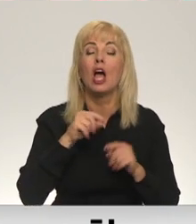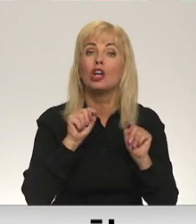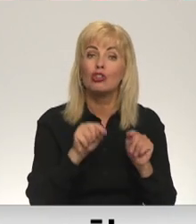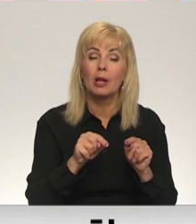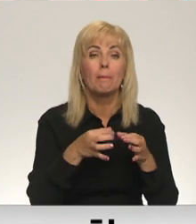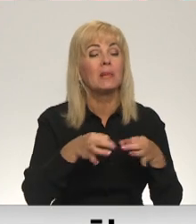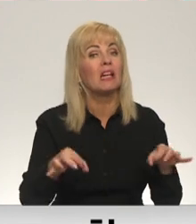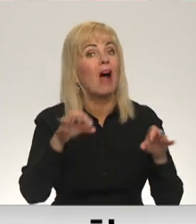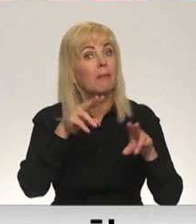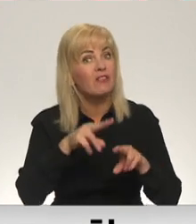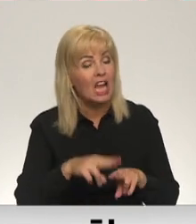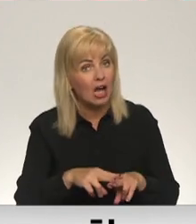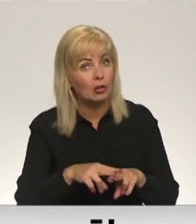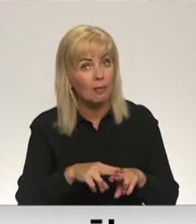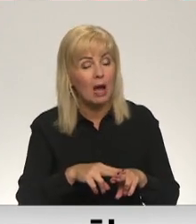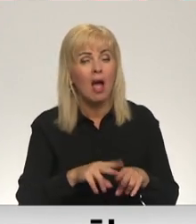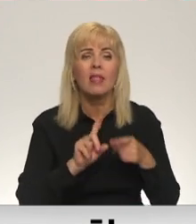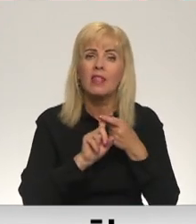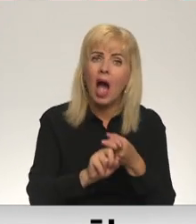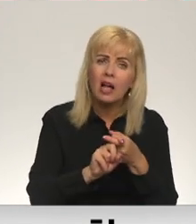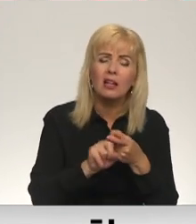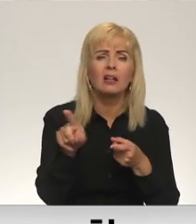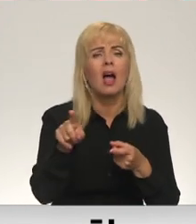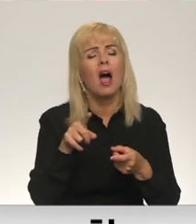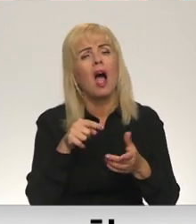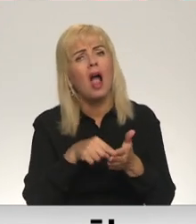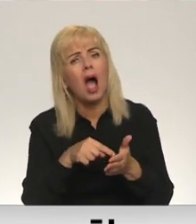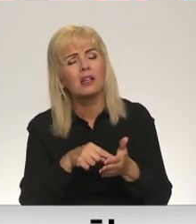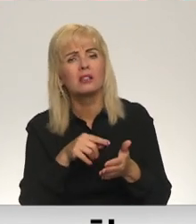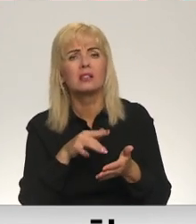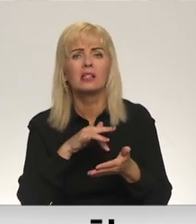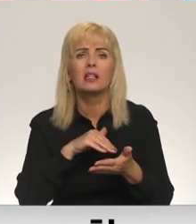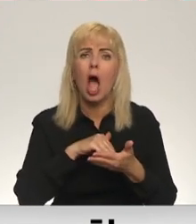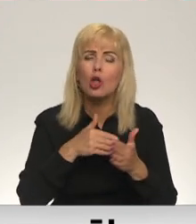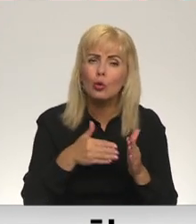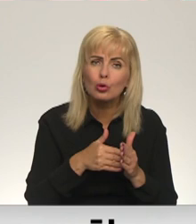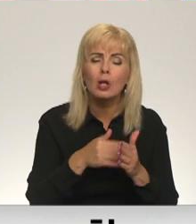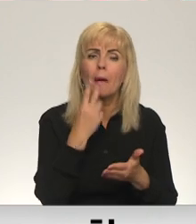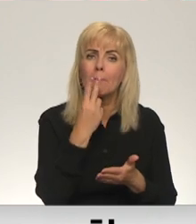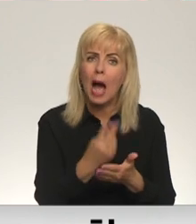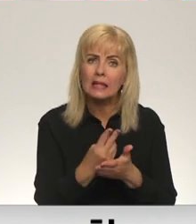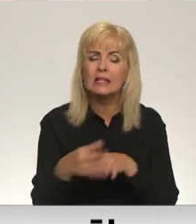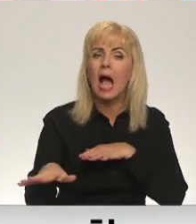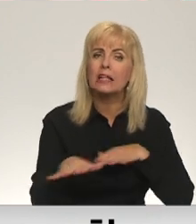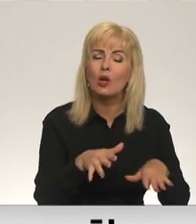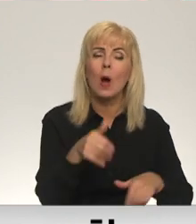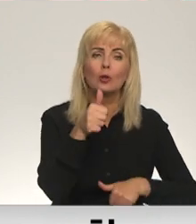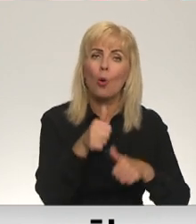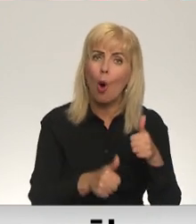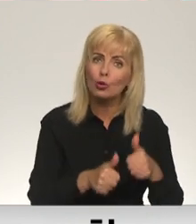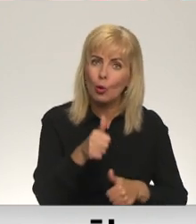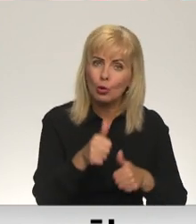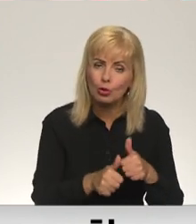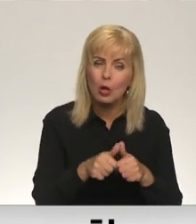te vakantajām vietām, neatkarīgi no statusa un tā tālāk, paredzētu rīkot konkursu attiecīgi